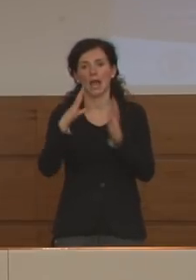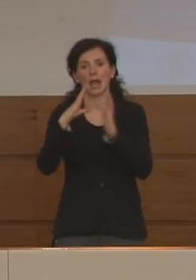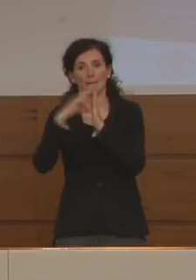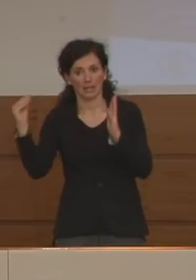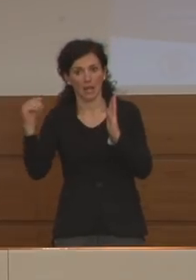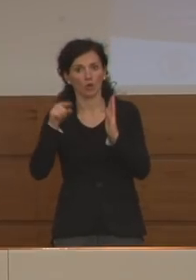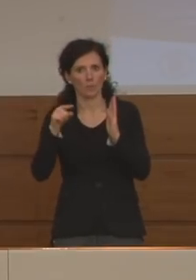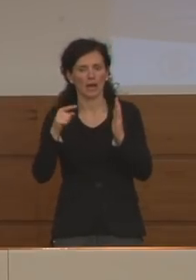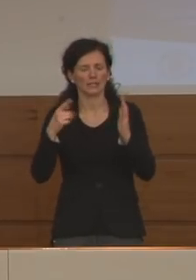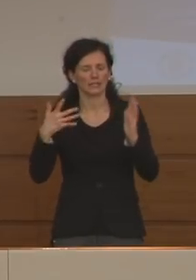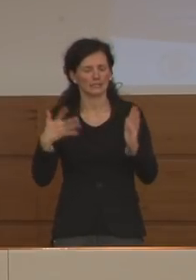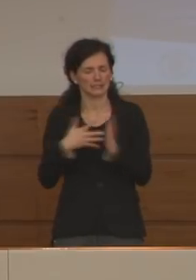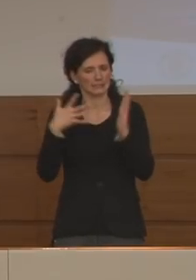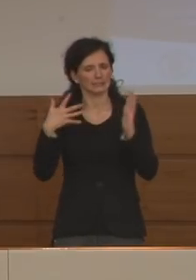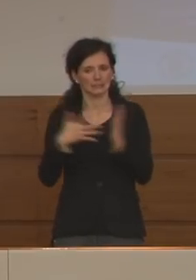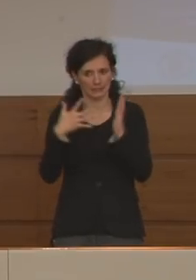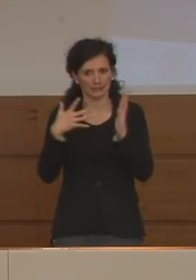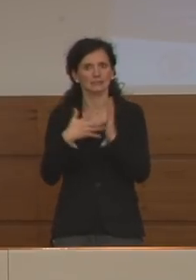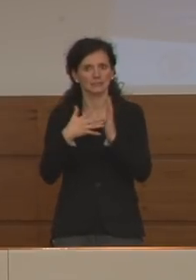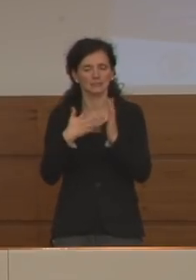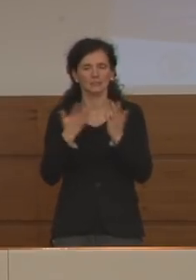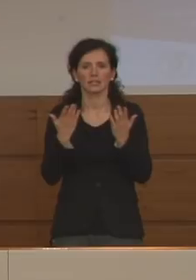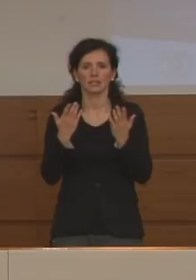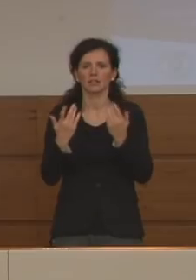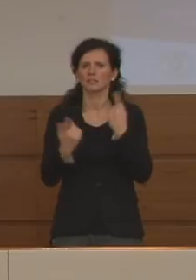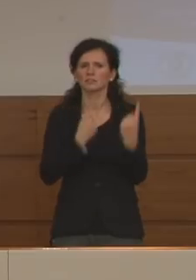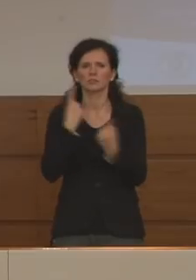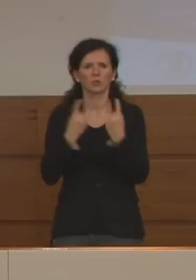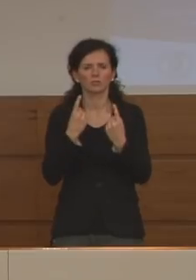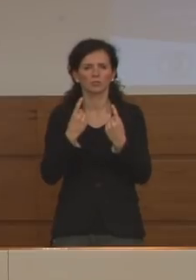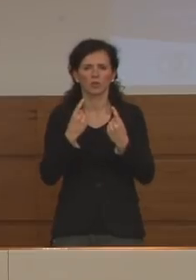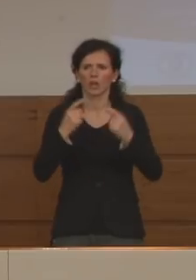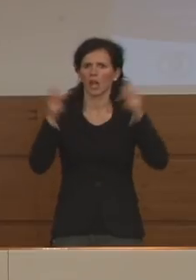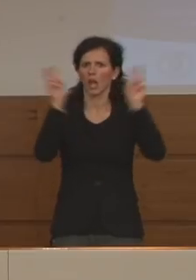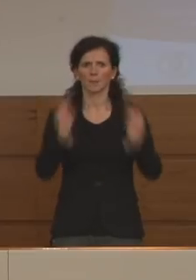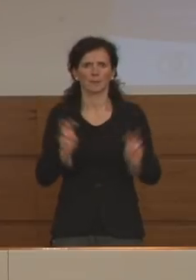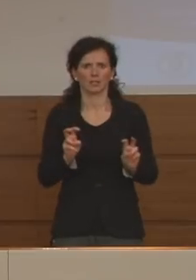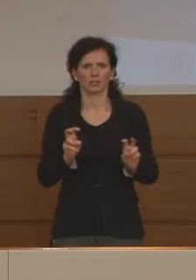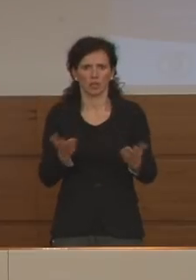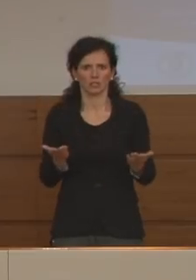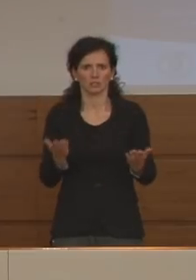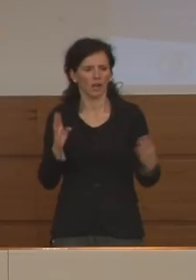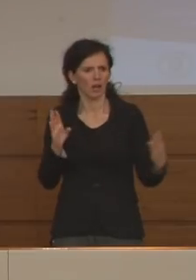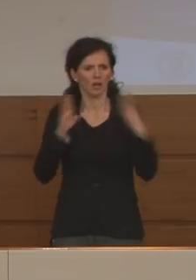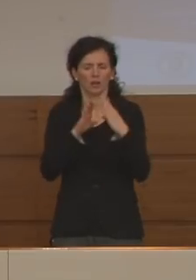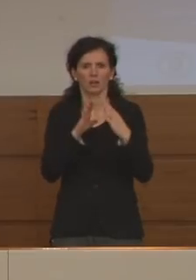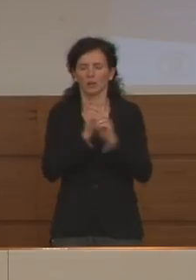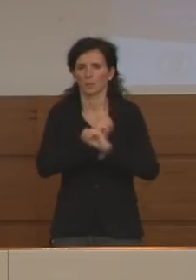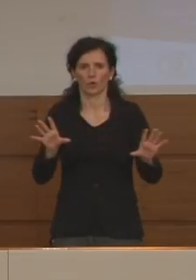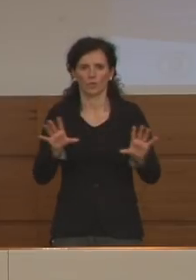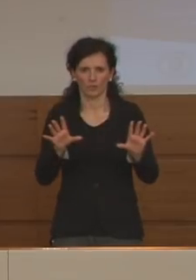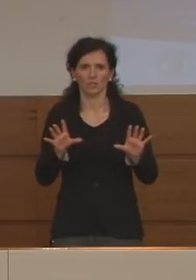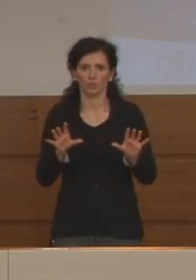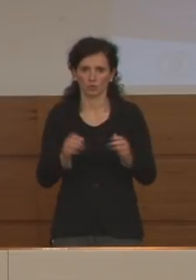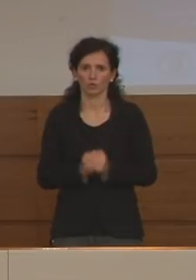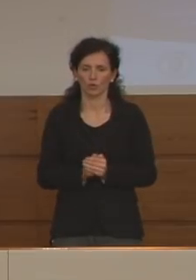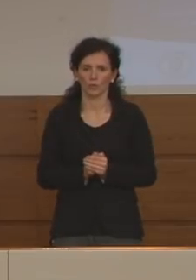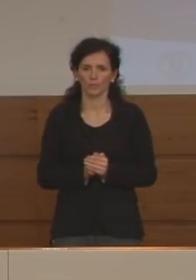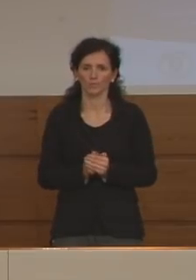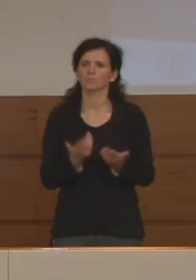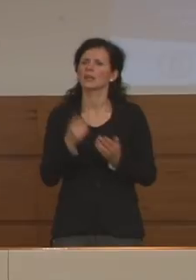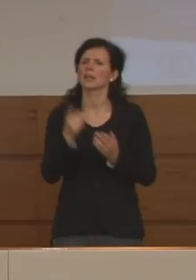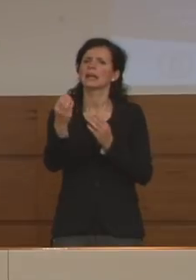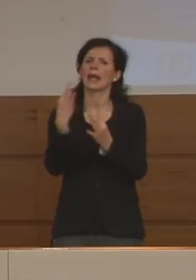romagna sono state messe in piedi in una situazione di assoluta emergenza quindi diciamo sono giuste le critiche